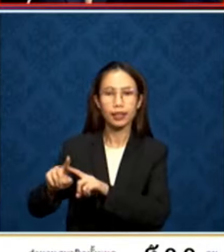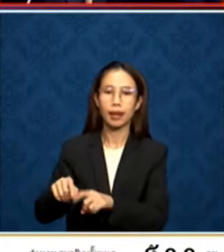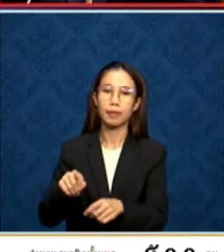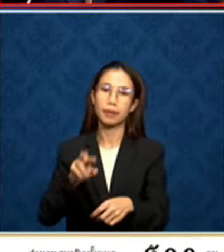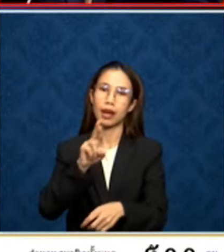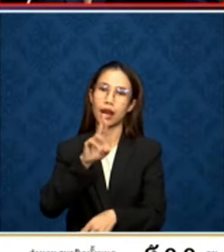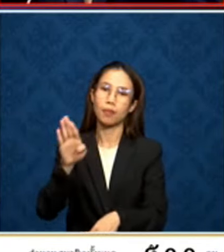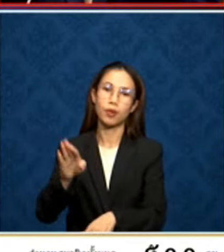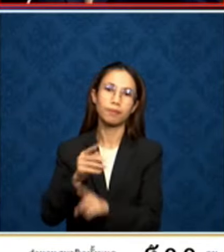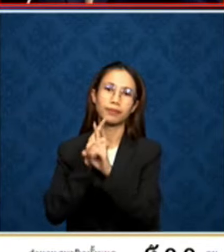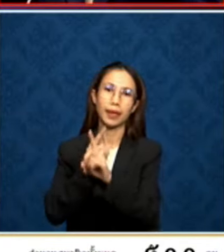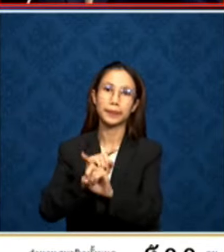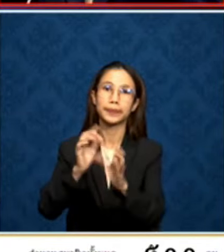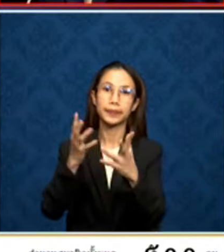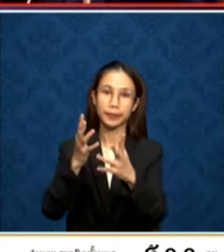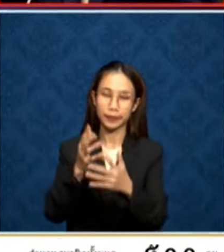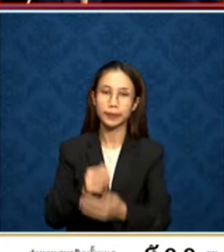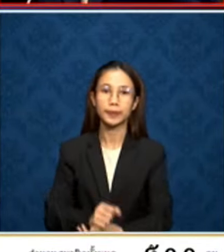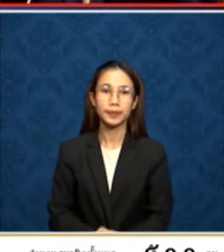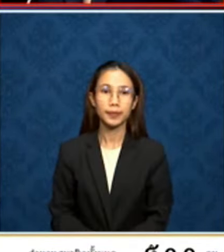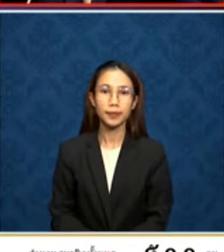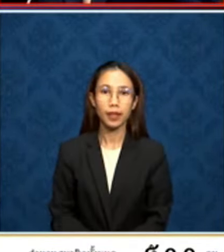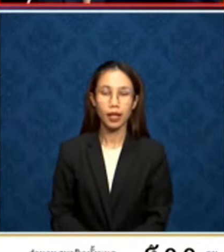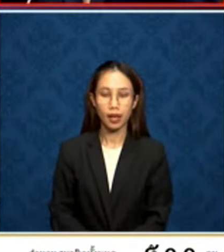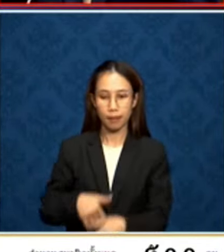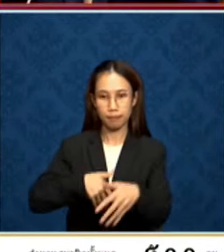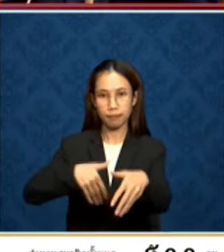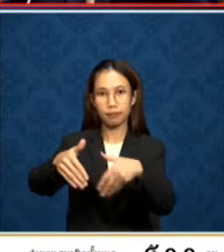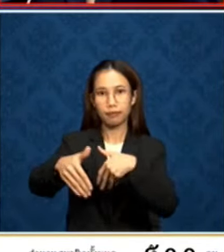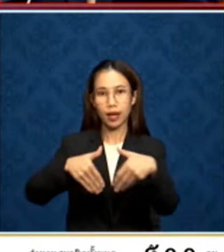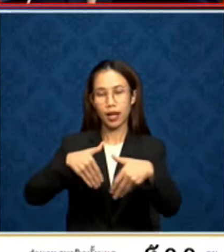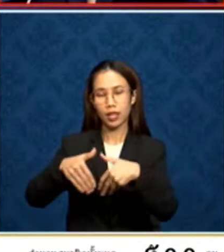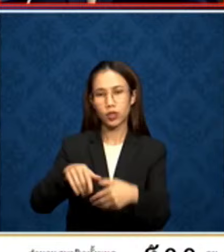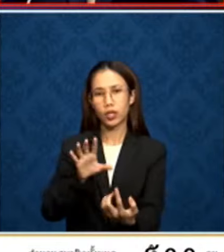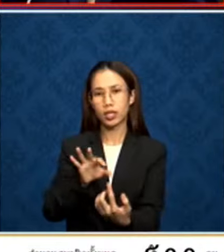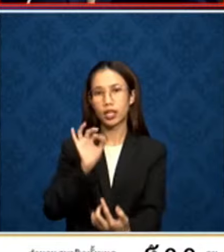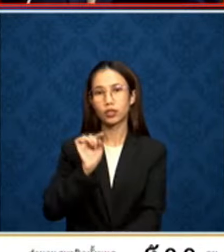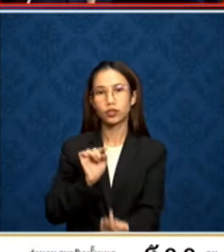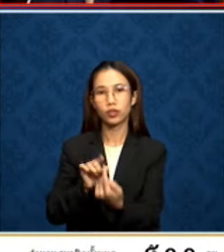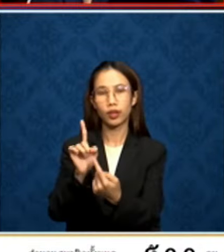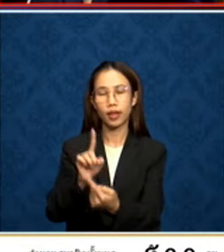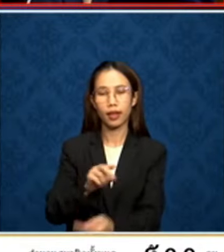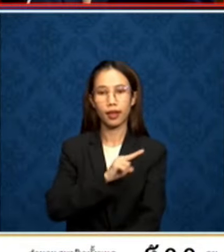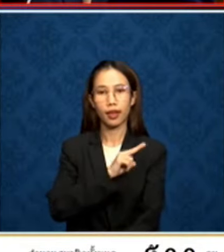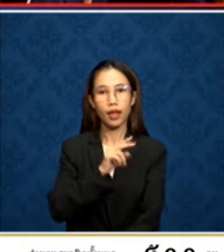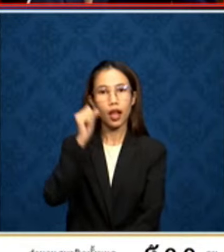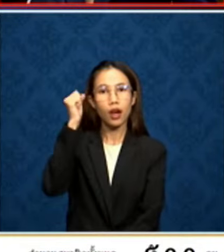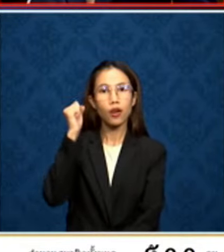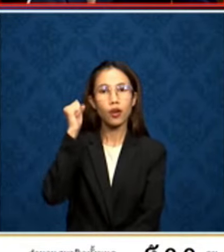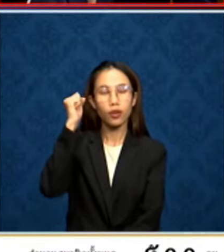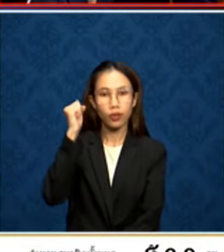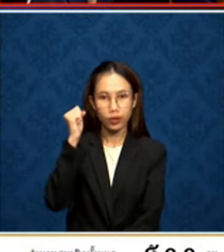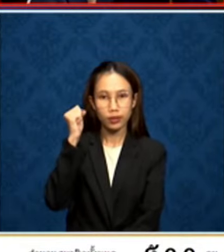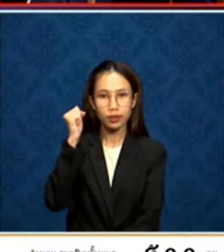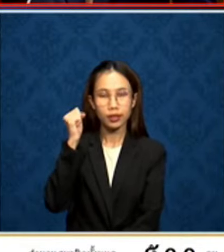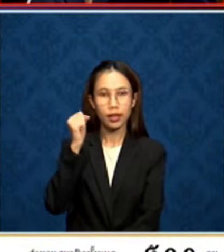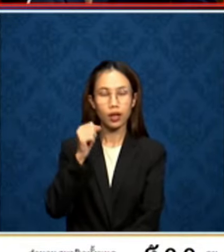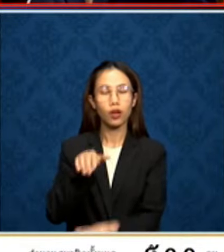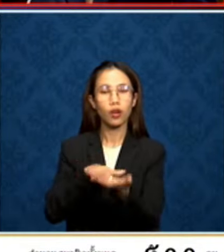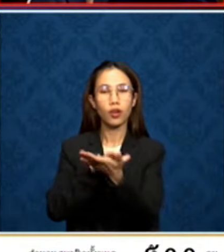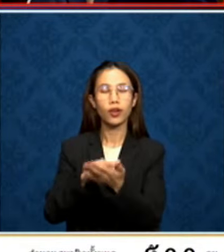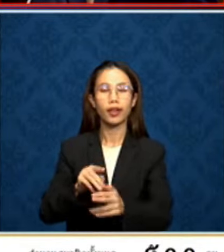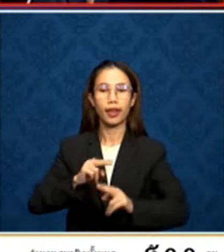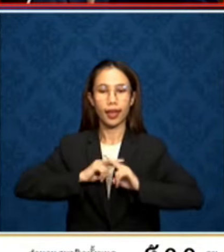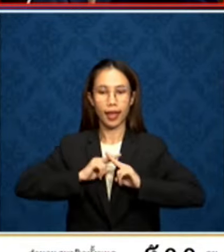ระบบในส่วนนี้นะคะก็ทำให้พี่น้องประชาชนเลือกที่จะใช้รถโดยสารนะคะส่วนตัว